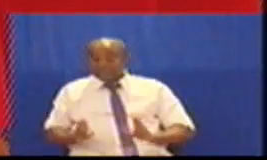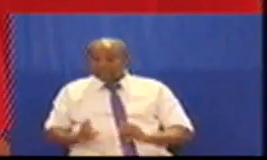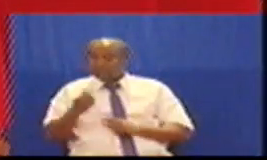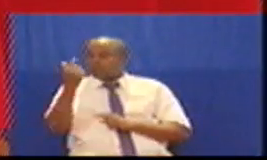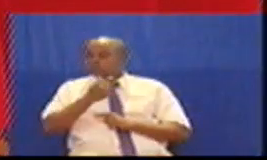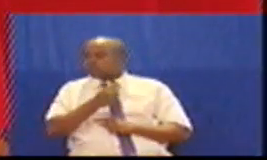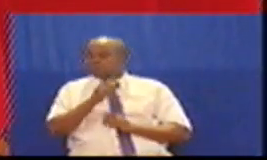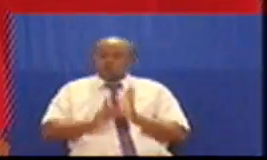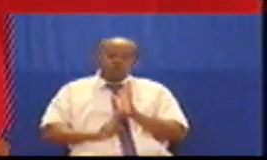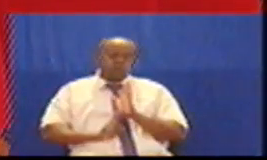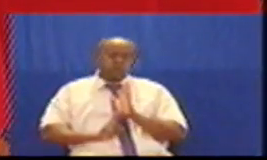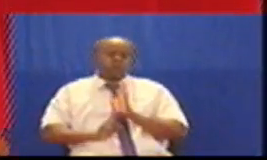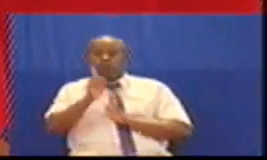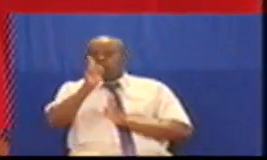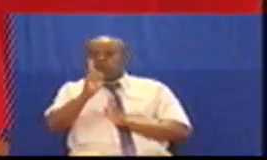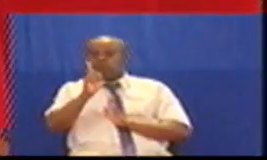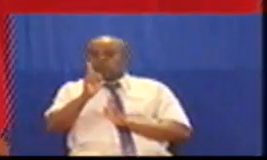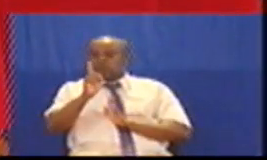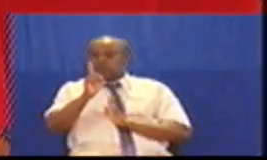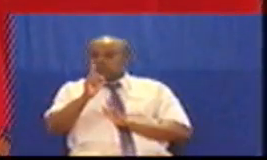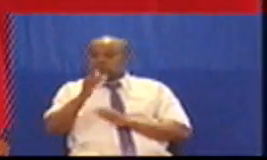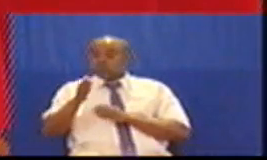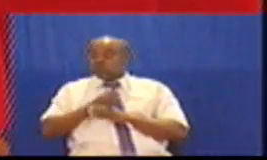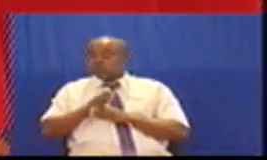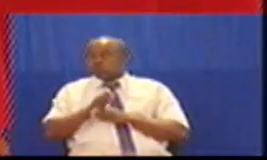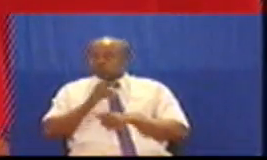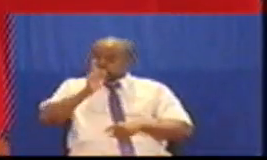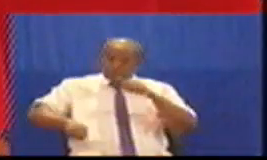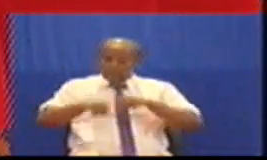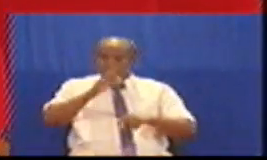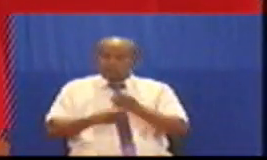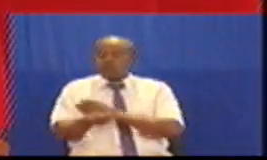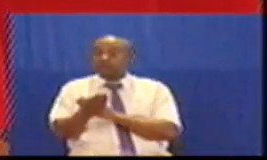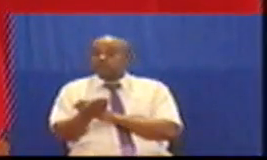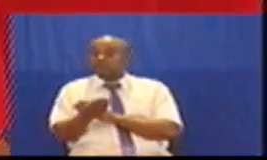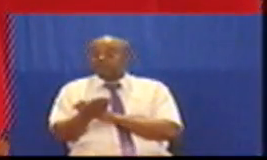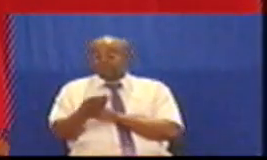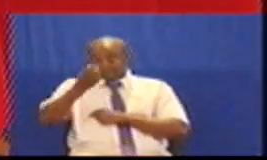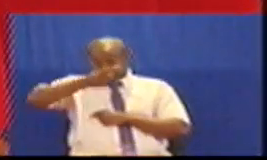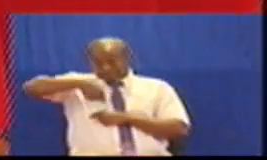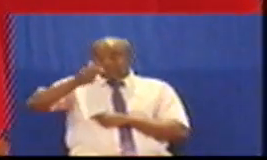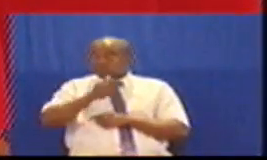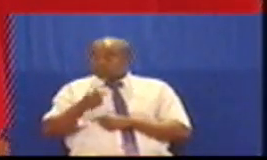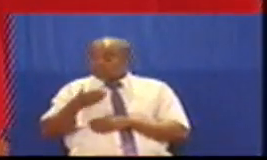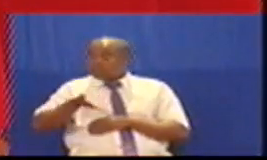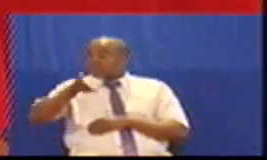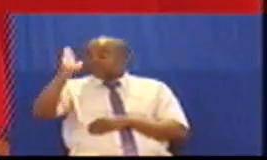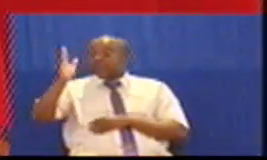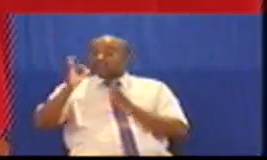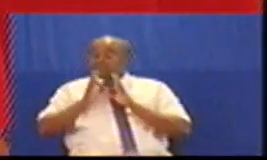ambazo zinaongoza katika kupambana na rushwa na kuwa na serikali bora na serikali